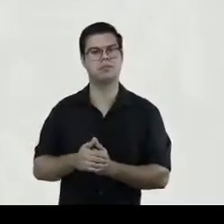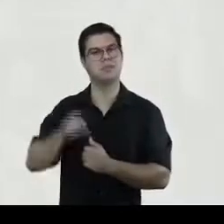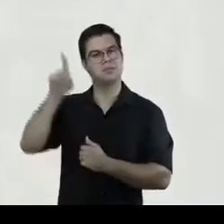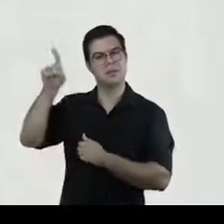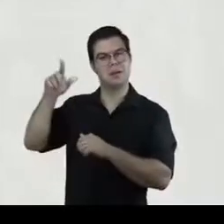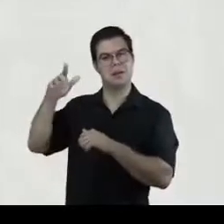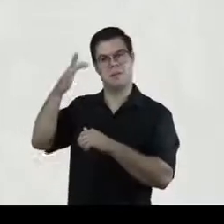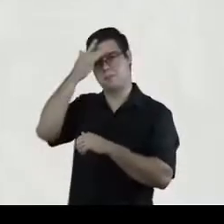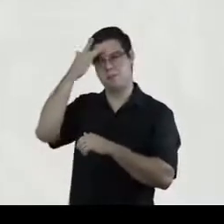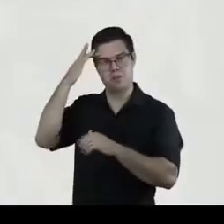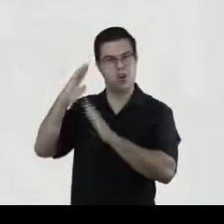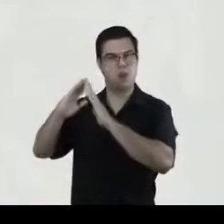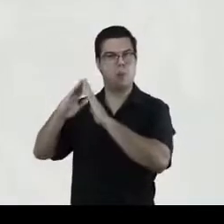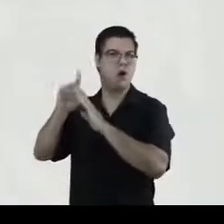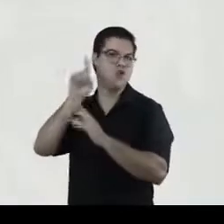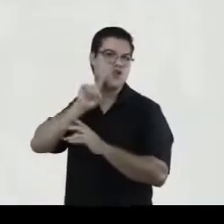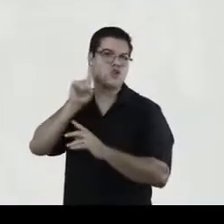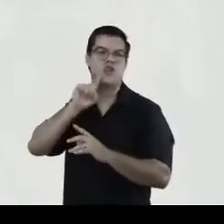Suivante.